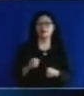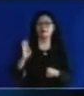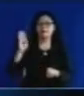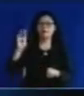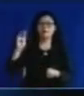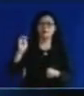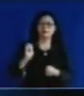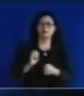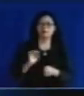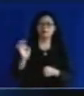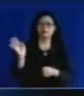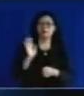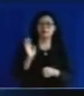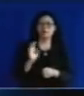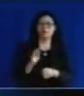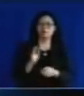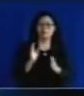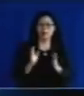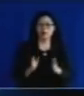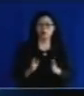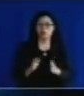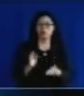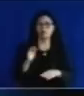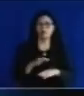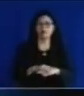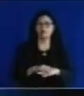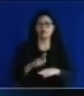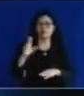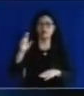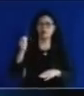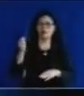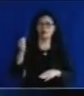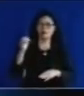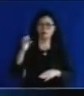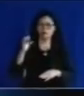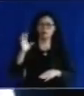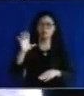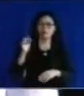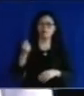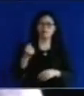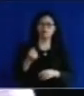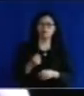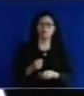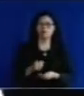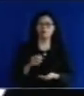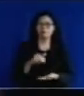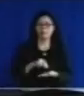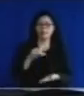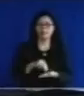Brebes jangan berpangku dengan pendapatan 350 miliar. Kalau kami mengambil satu